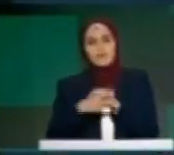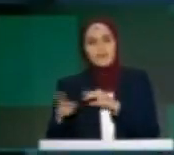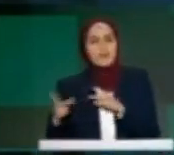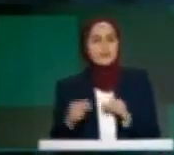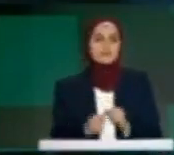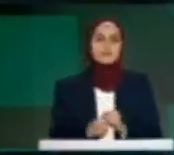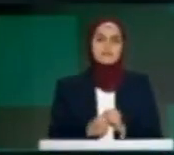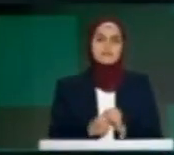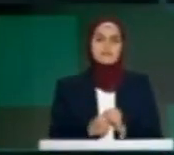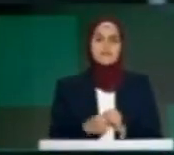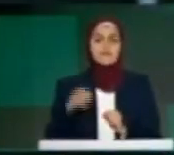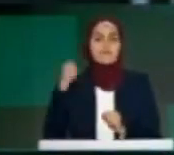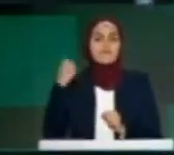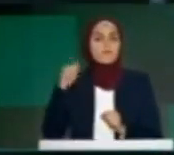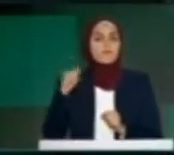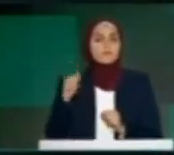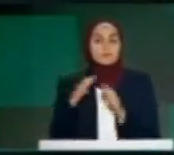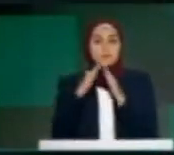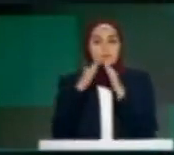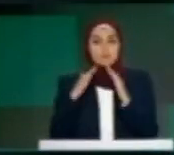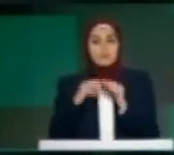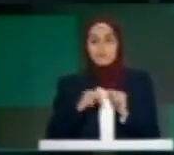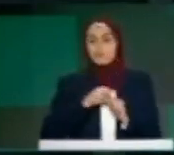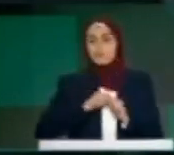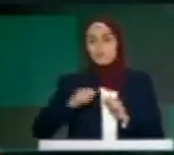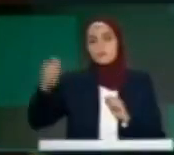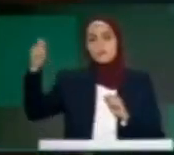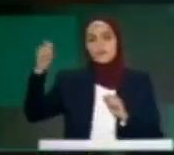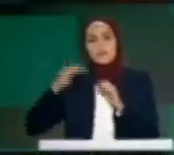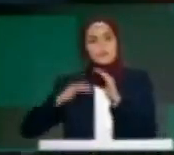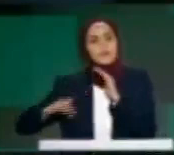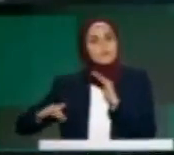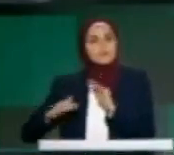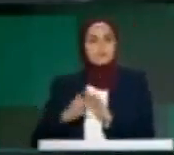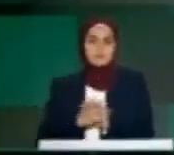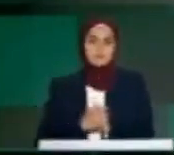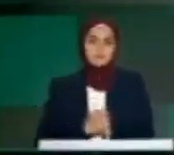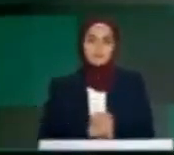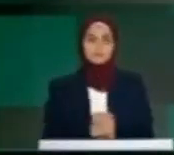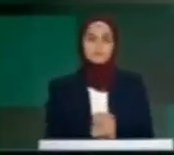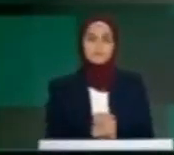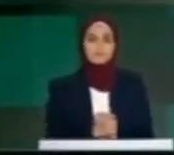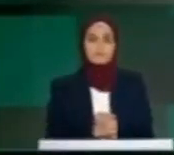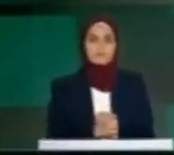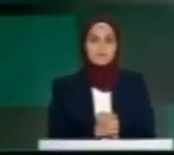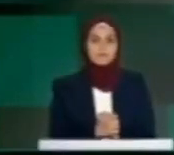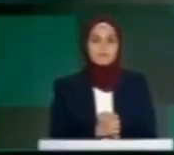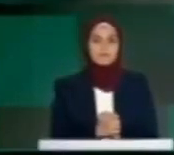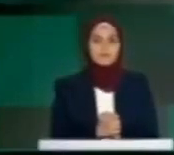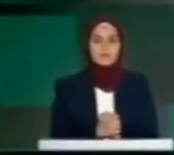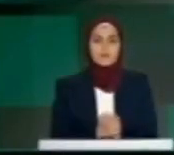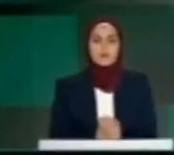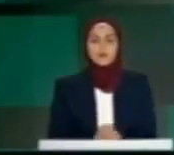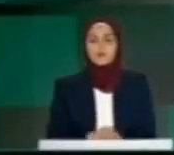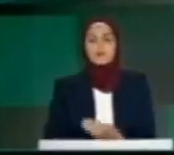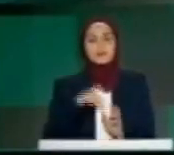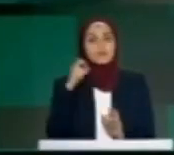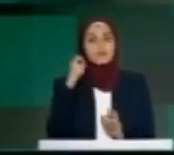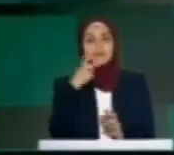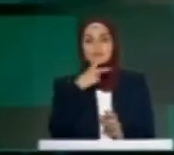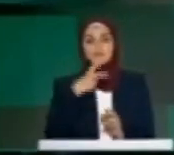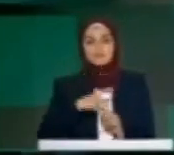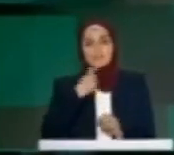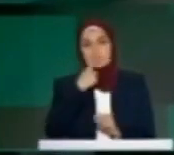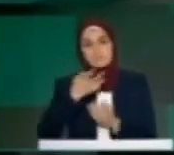من القاهره وصولا الى ابعد المناطق النائيه والصحراء على مدار 25 سنه اعتمادا على